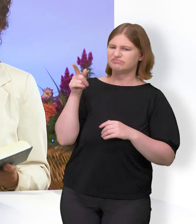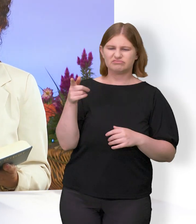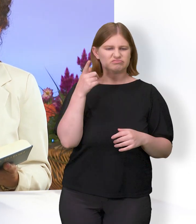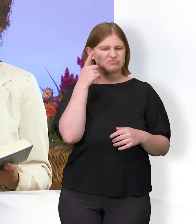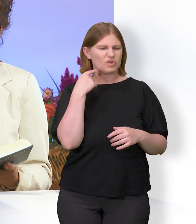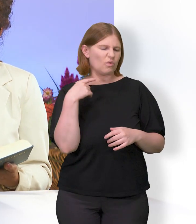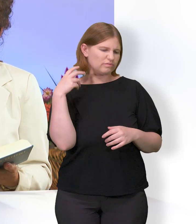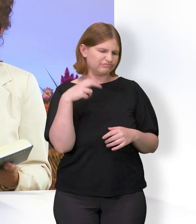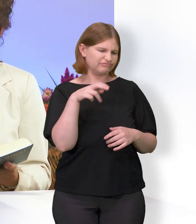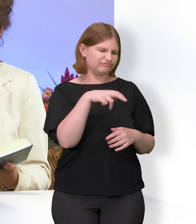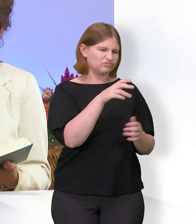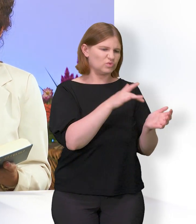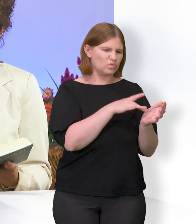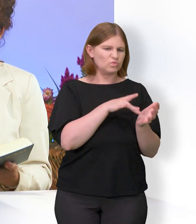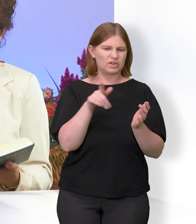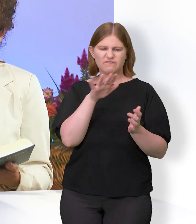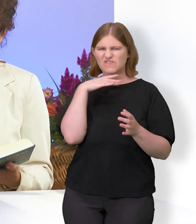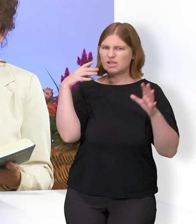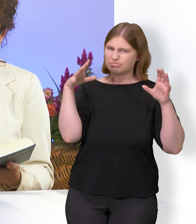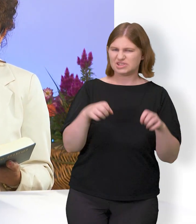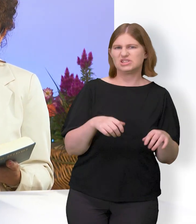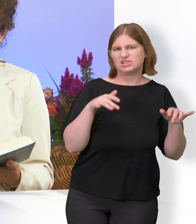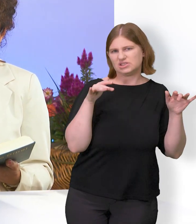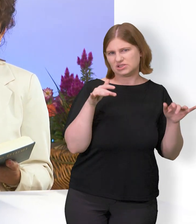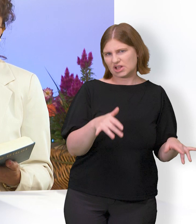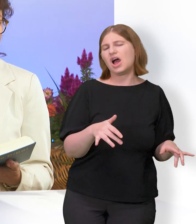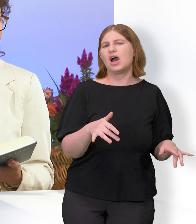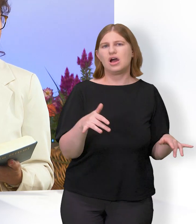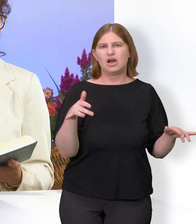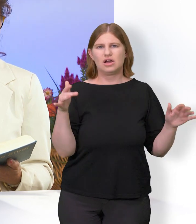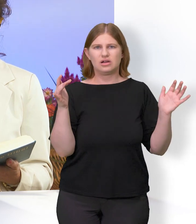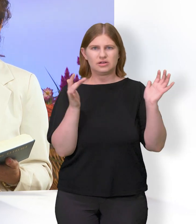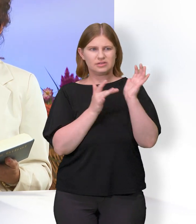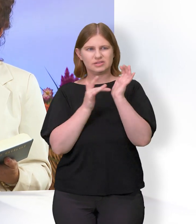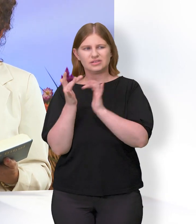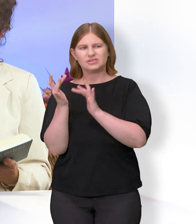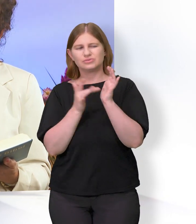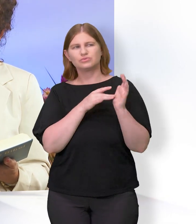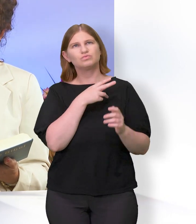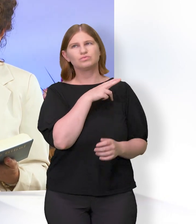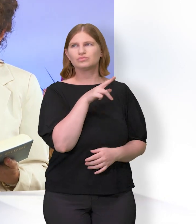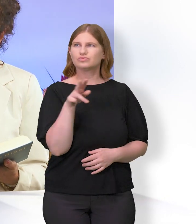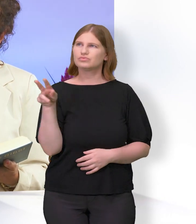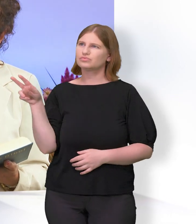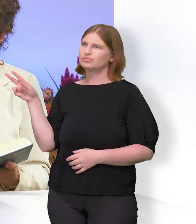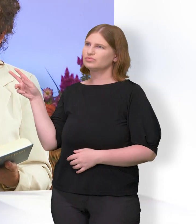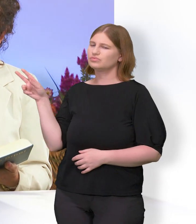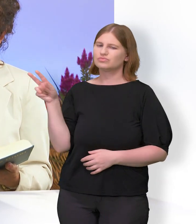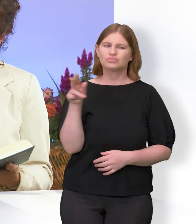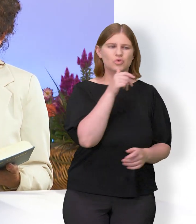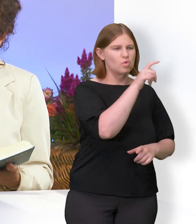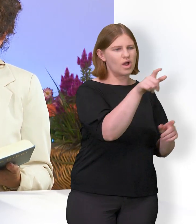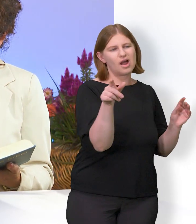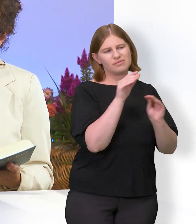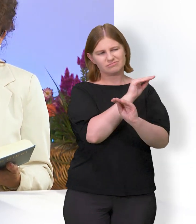davon, denn er hatte viele Güter. Und Jesus sah um sich und sprach zu seinen